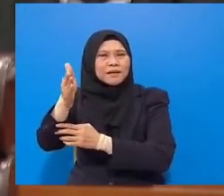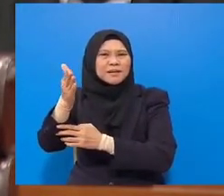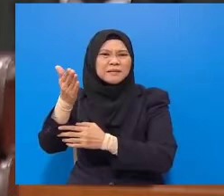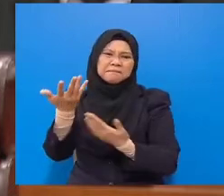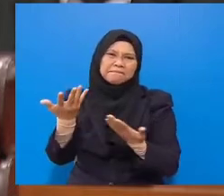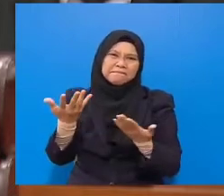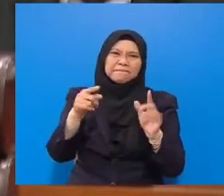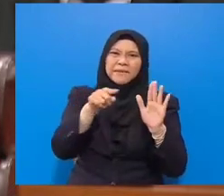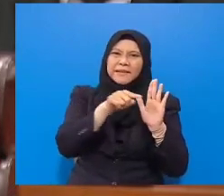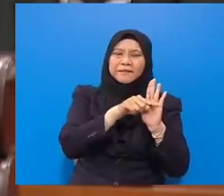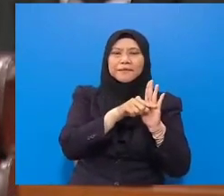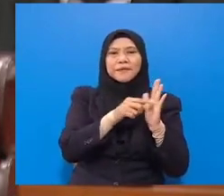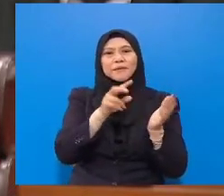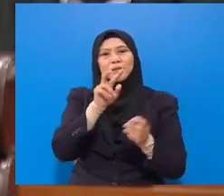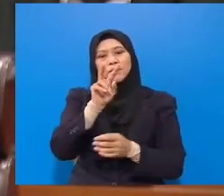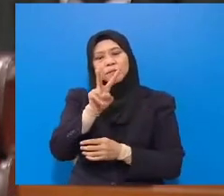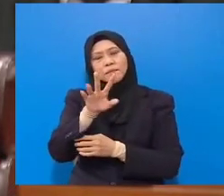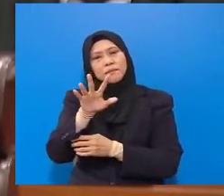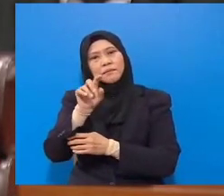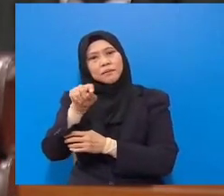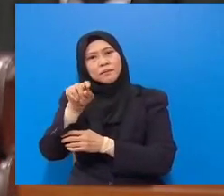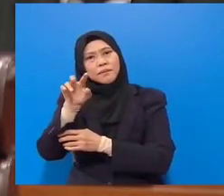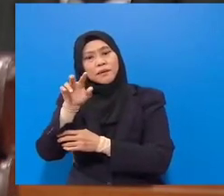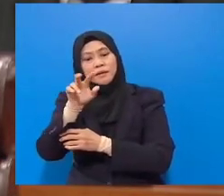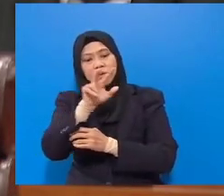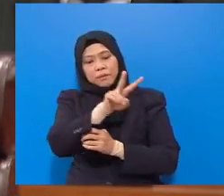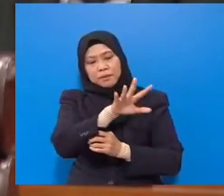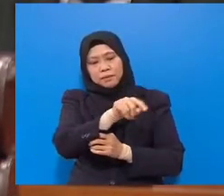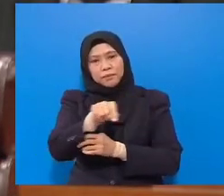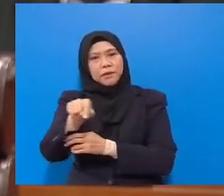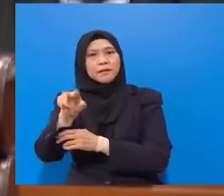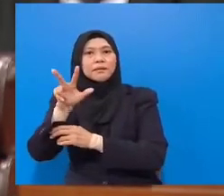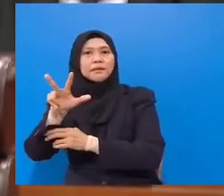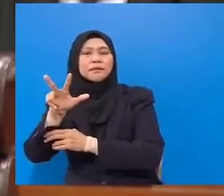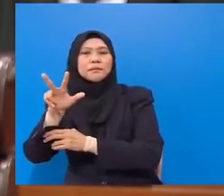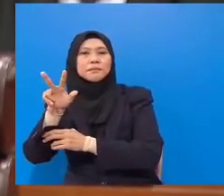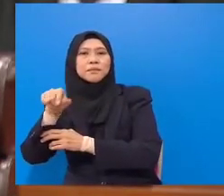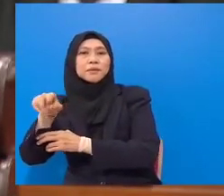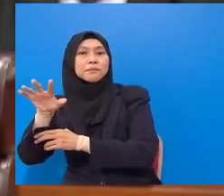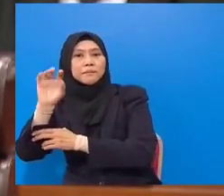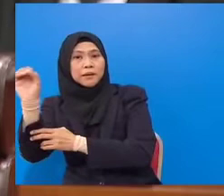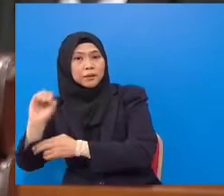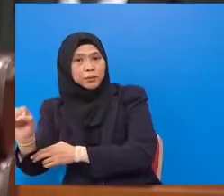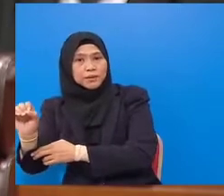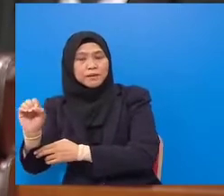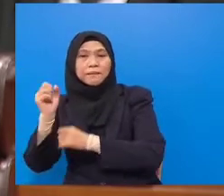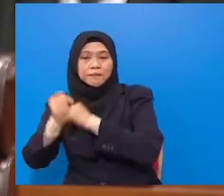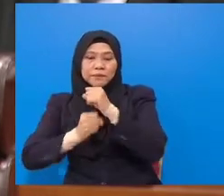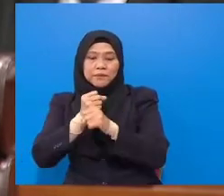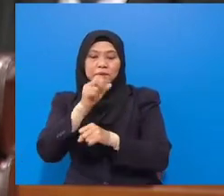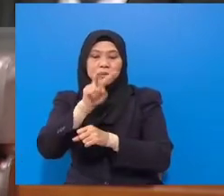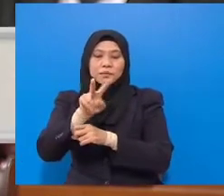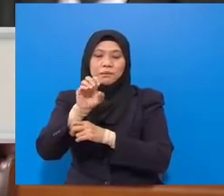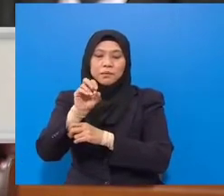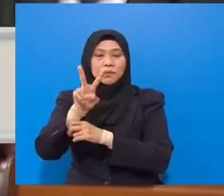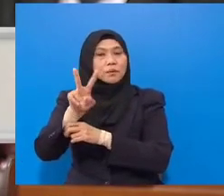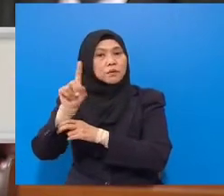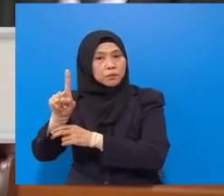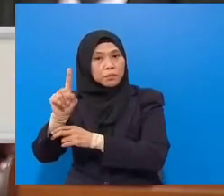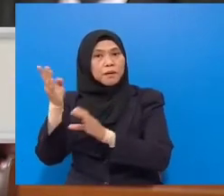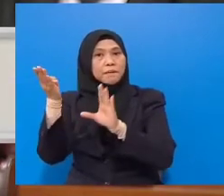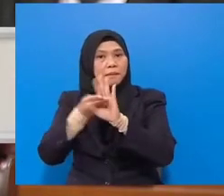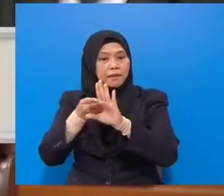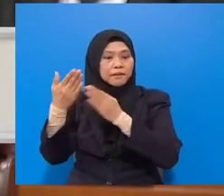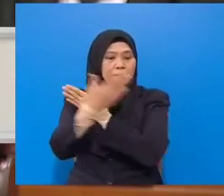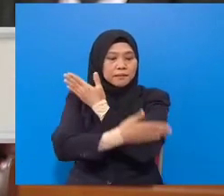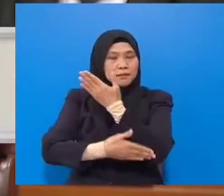negatif 50-500 hingga negatif 30500 manakala pada tahun 2001 beenegara